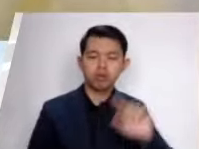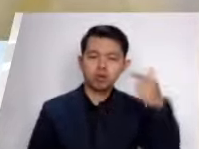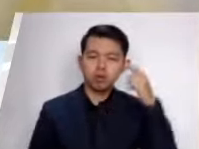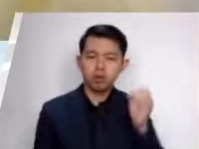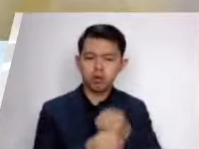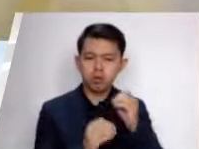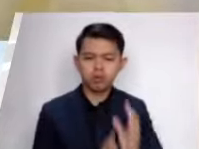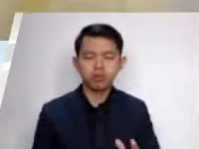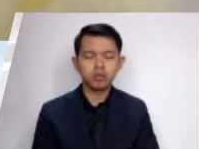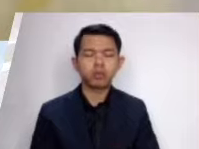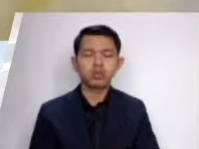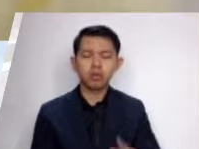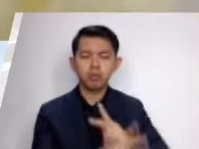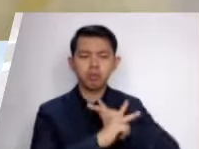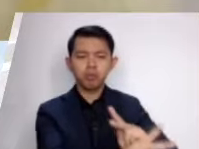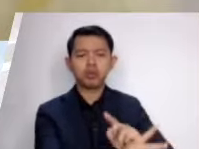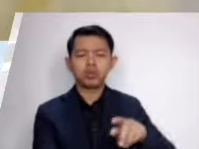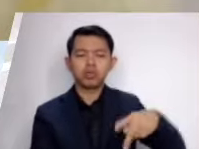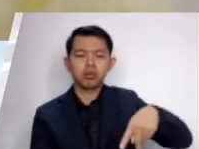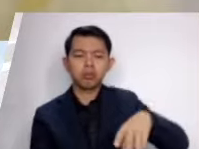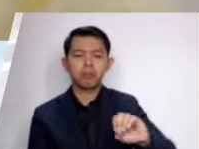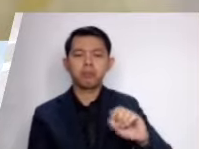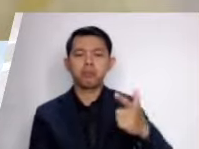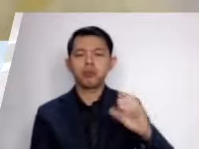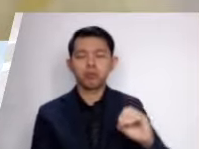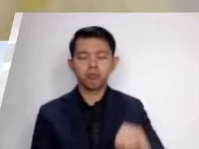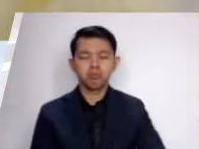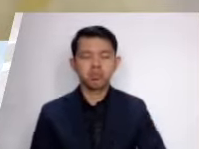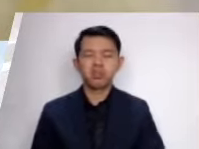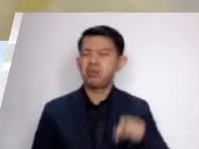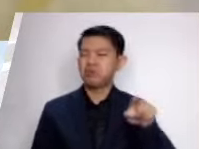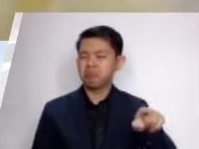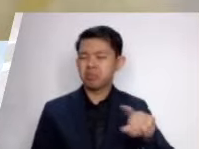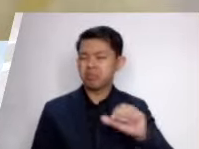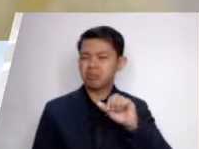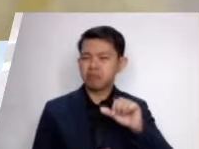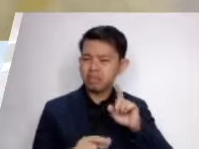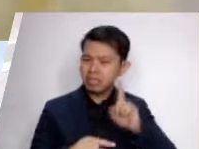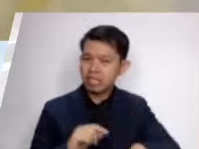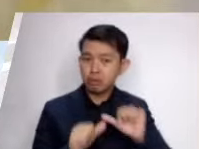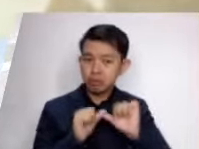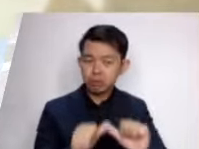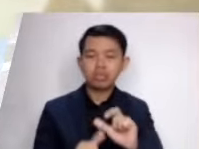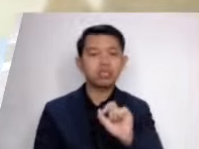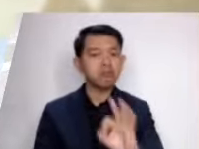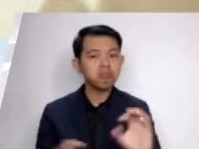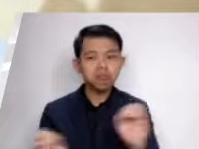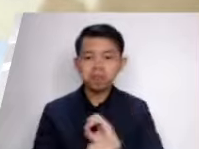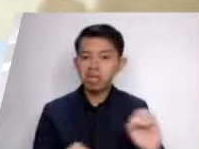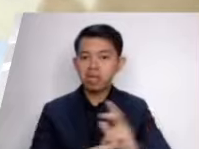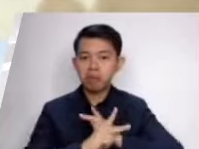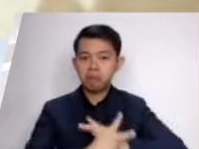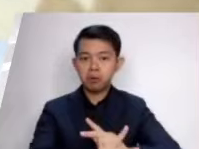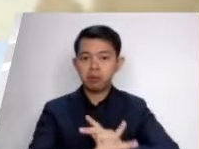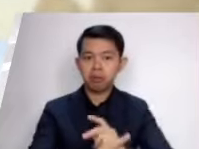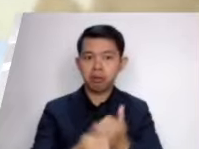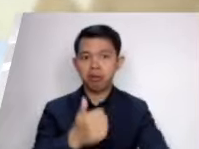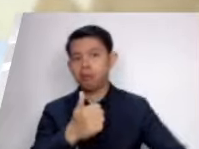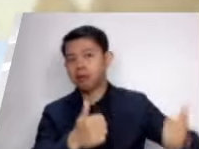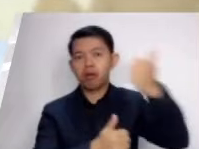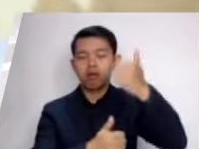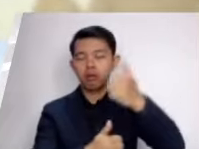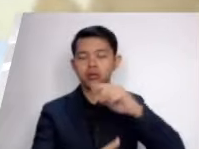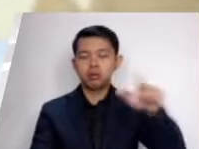pwede silang mamayagpag kung wala silang protektor ng mga local chief executives. Napakalalaki po nila eh.